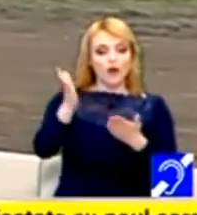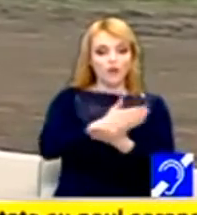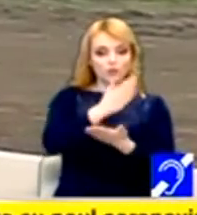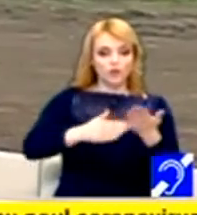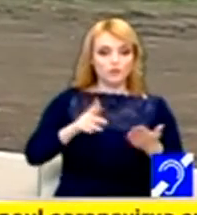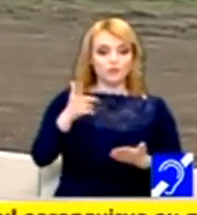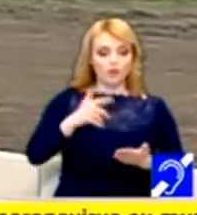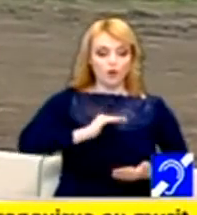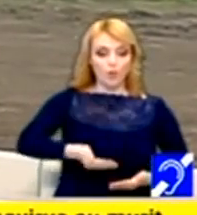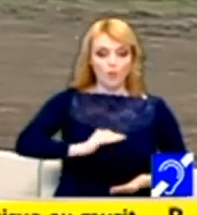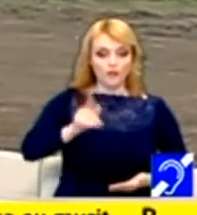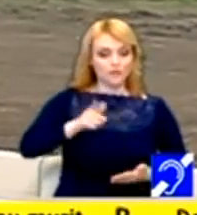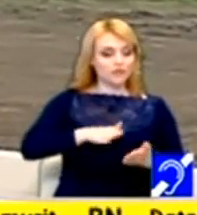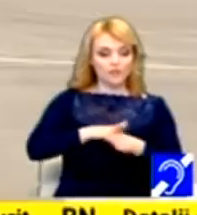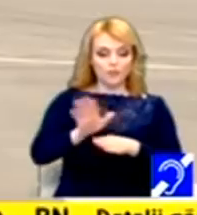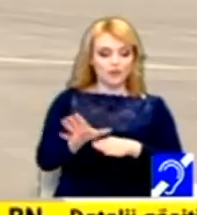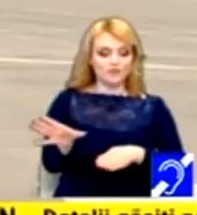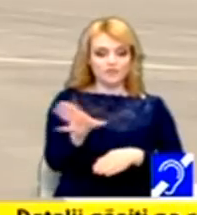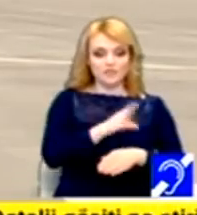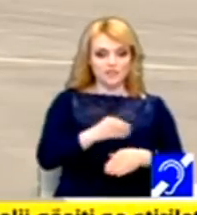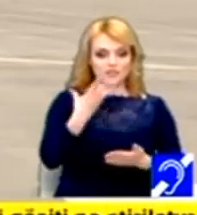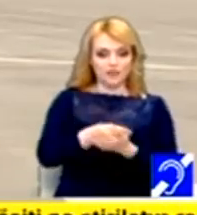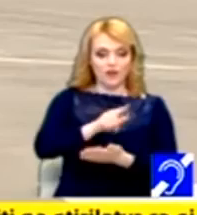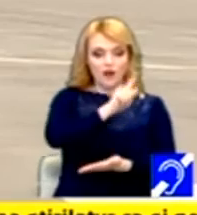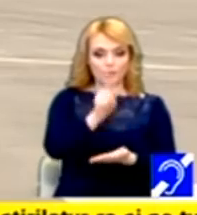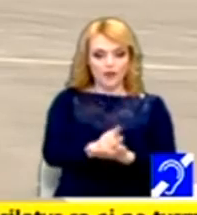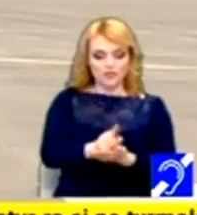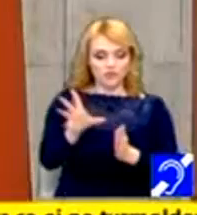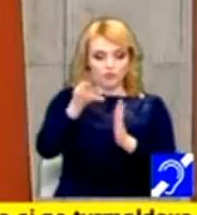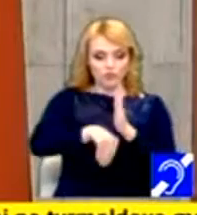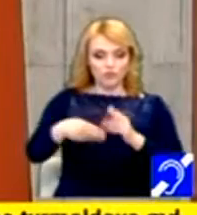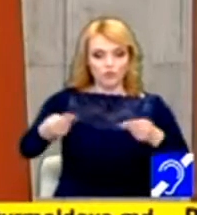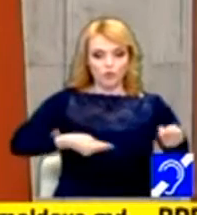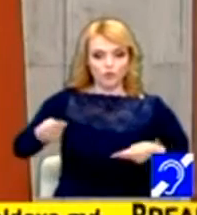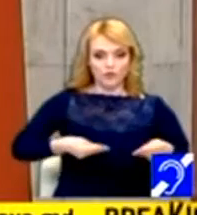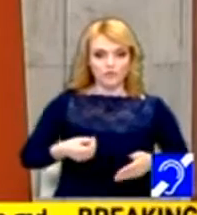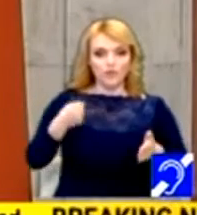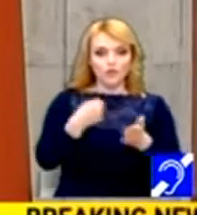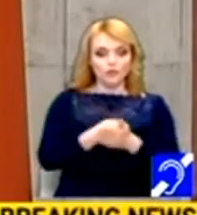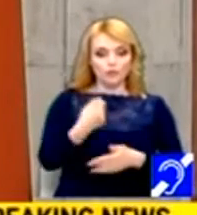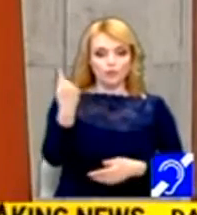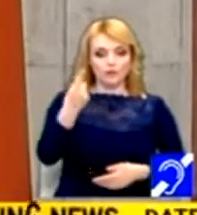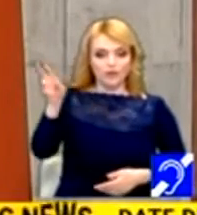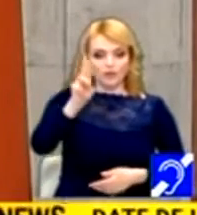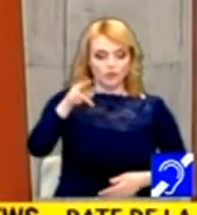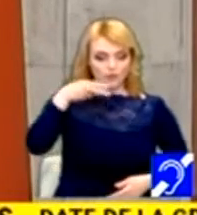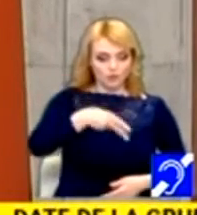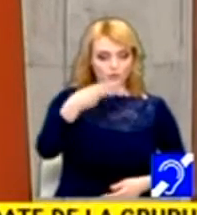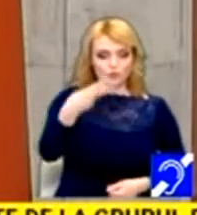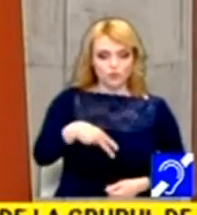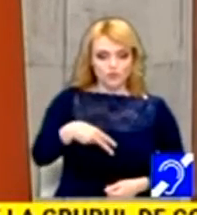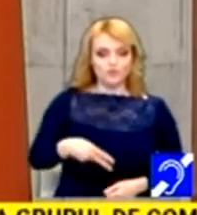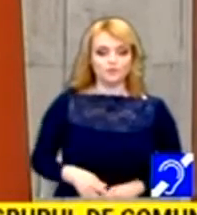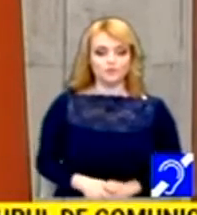compania concesionară nu și-a onorat deocamdată obligațiile contractuale. Până la 1 ianuarie 2020,